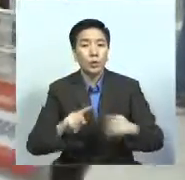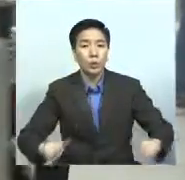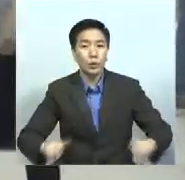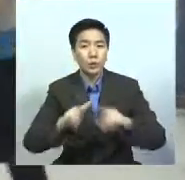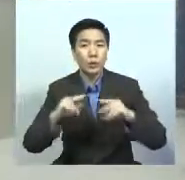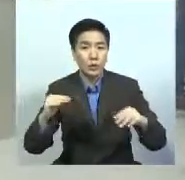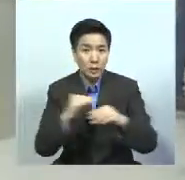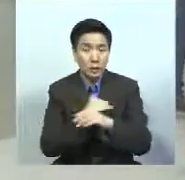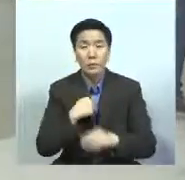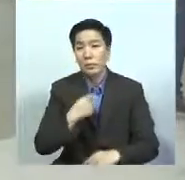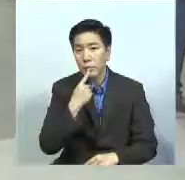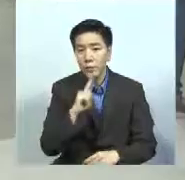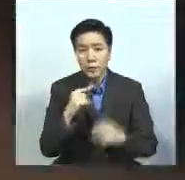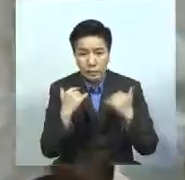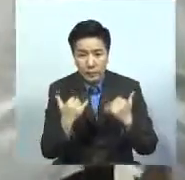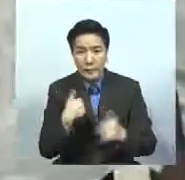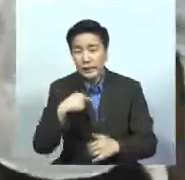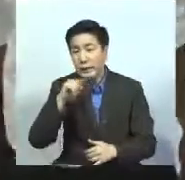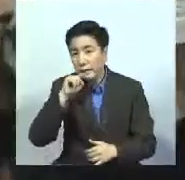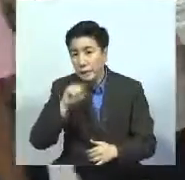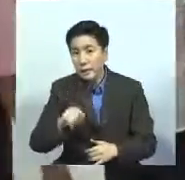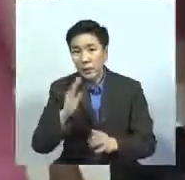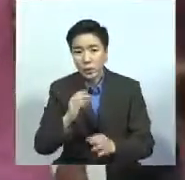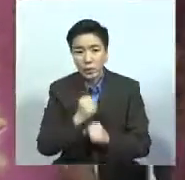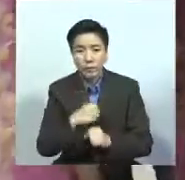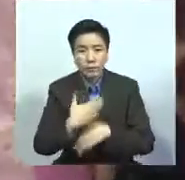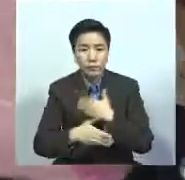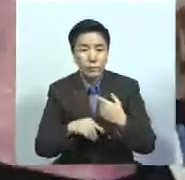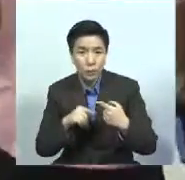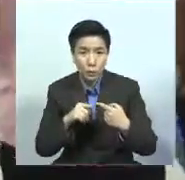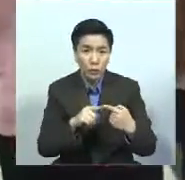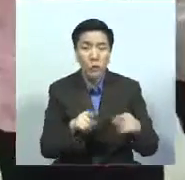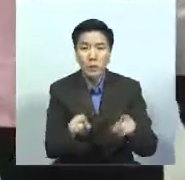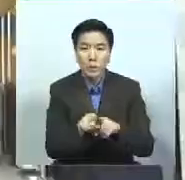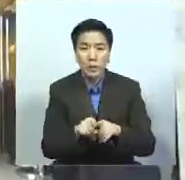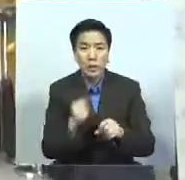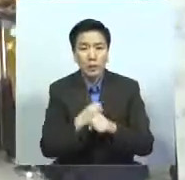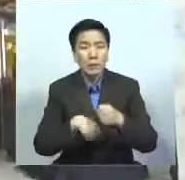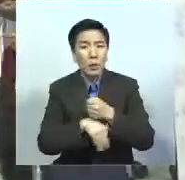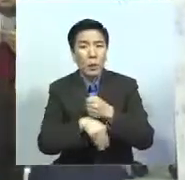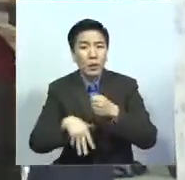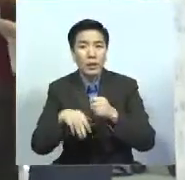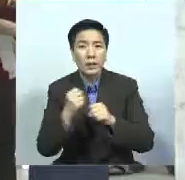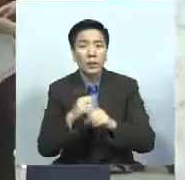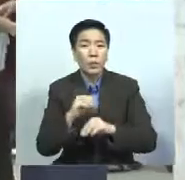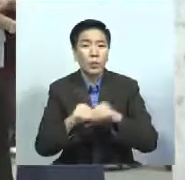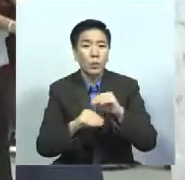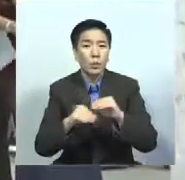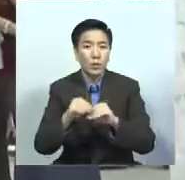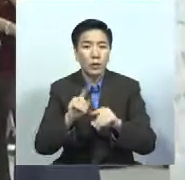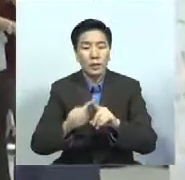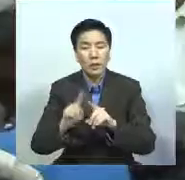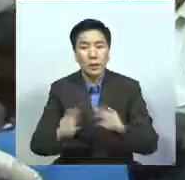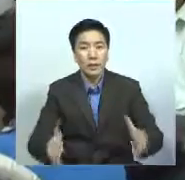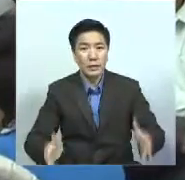การกระทรวงคมนาคมท่านบอกว่าตอนนี้ได้สั่งการนะคะให้เร่งดำเนินการเช่นเดียวกับโครงสร้างหรือว่าโครงการก่อสร้